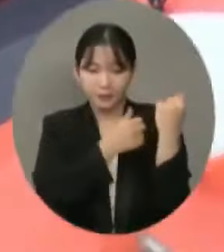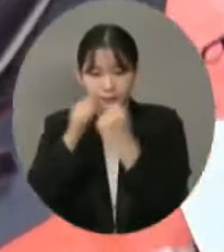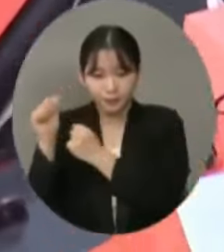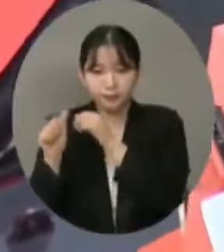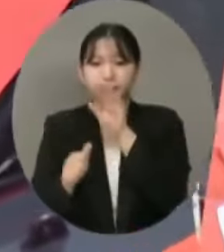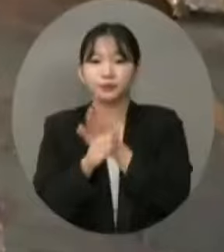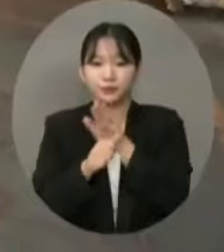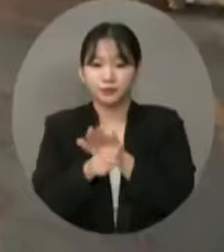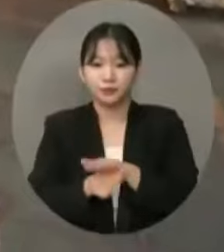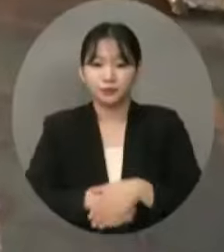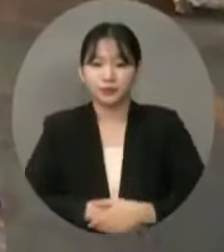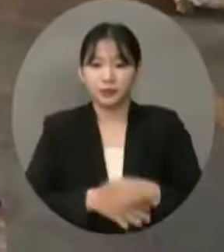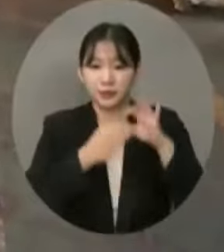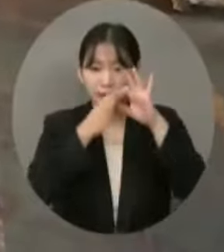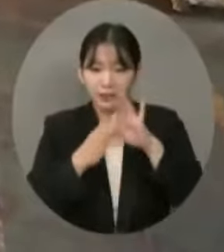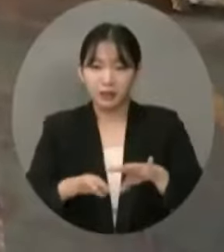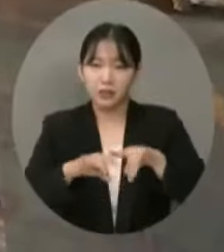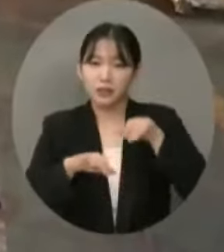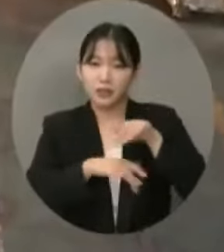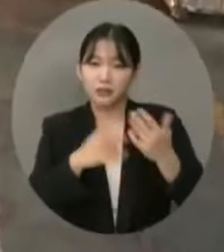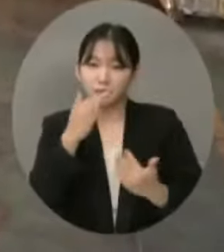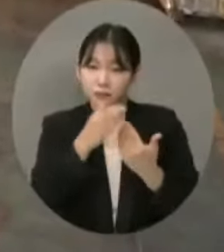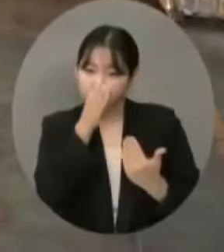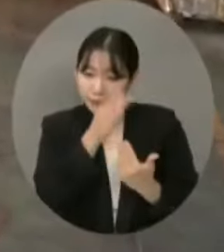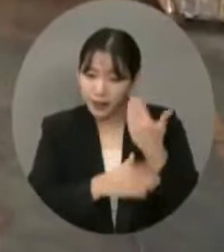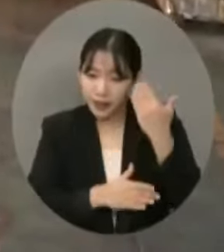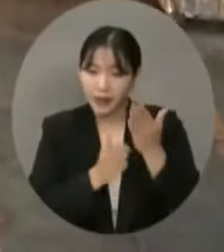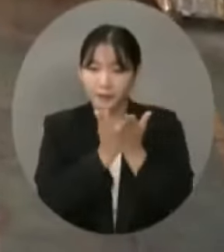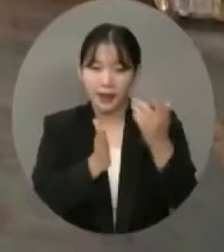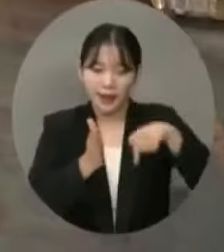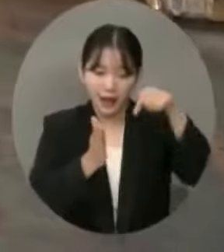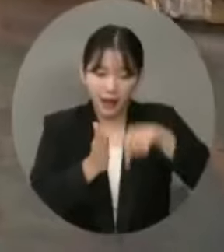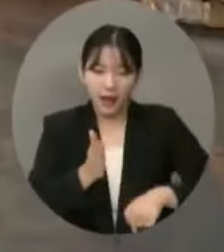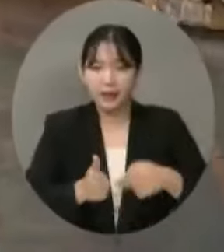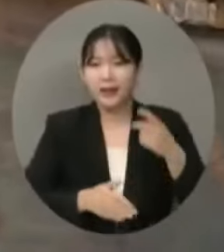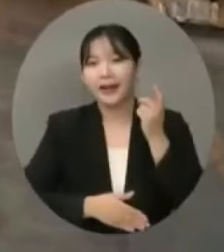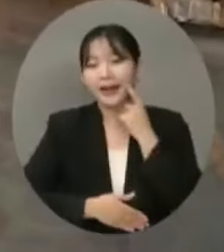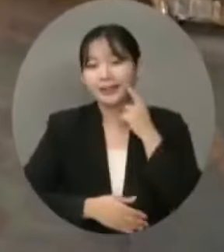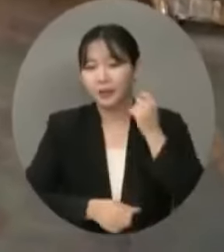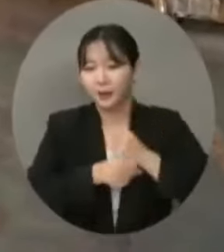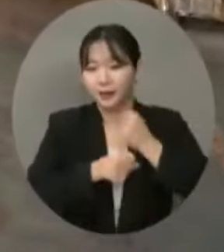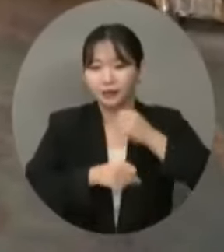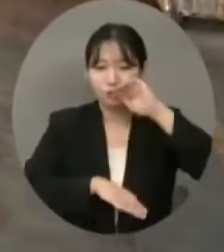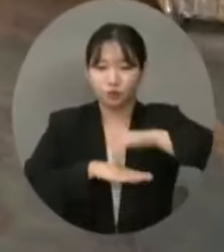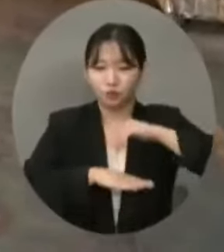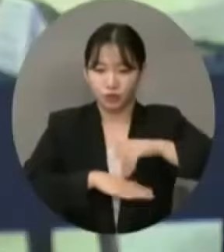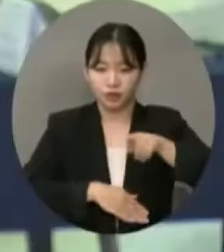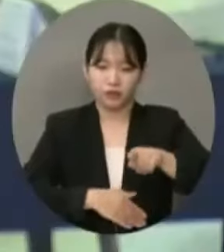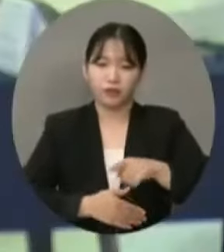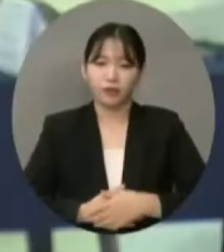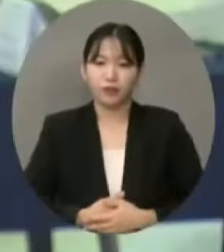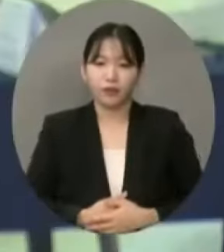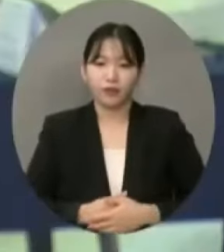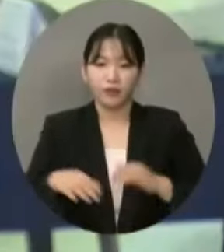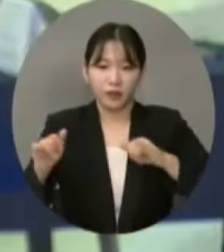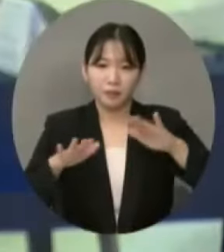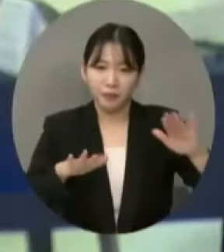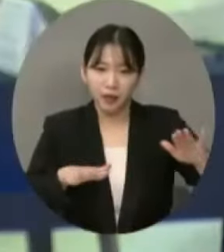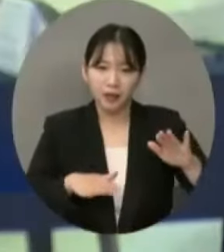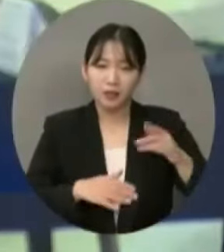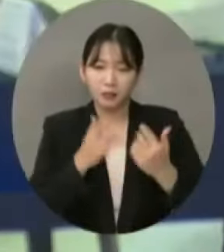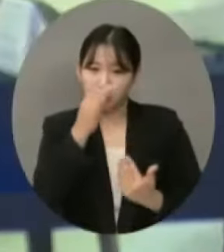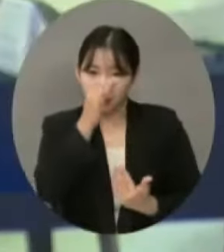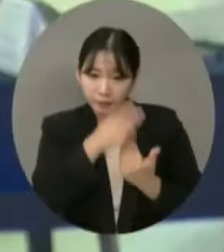탈출시킵니다. 계속되는 전기차 화재로 여객선 내 발생 상황을 가정해 실시한 훈련입니다. 해상에서